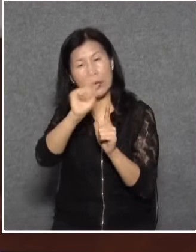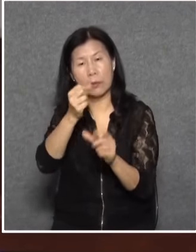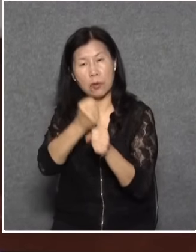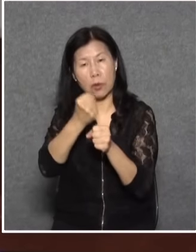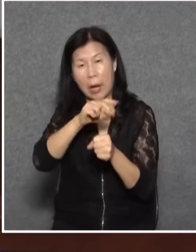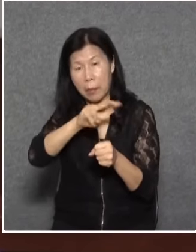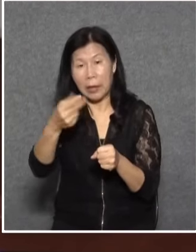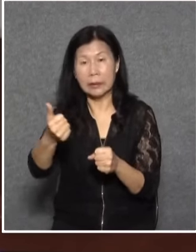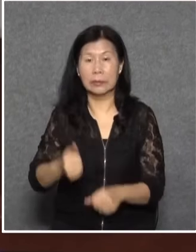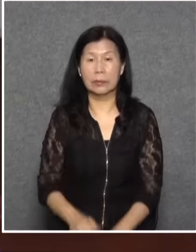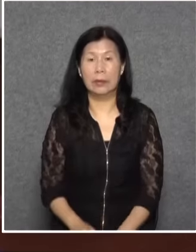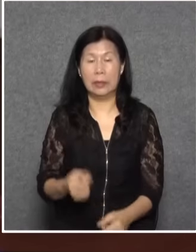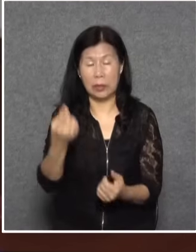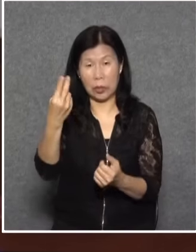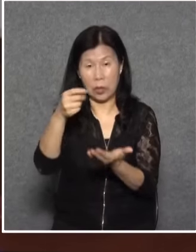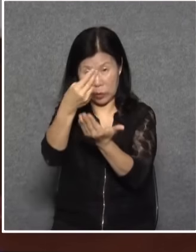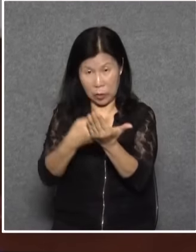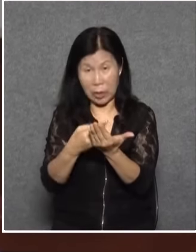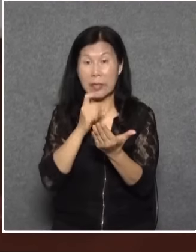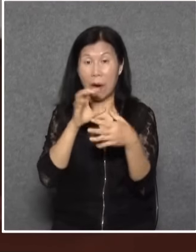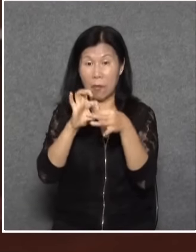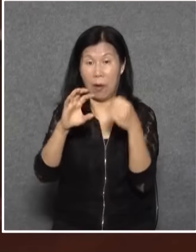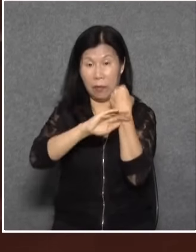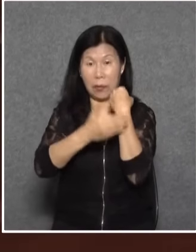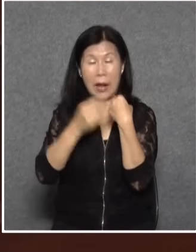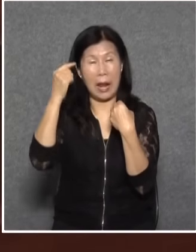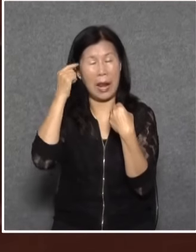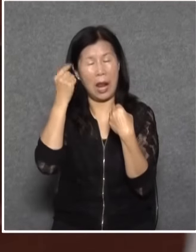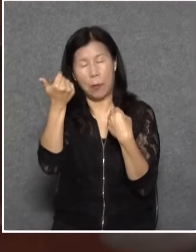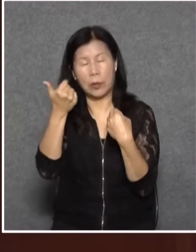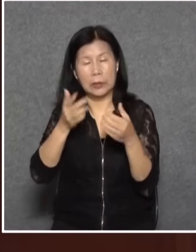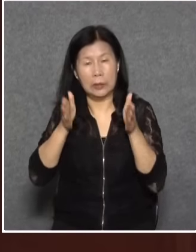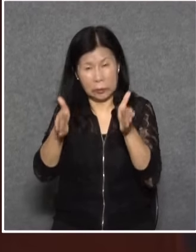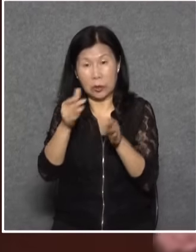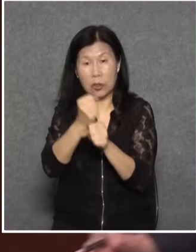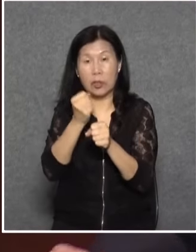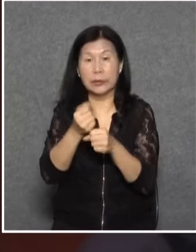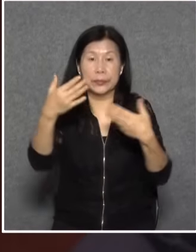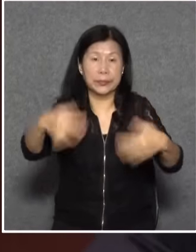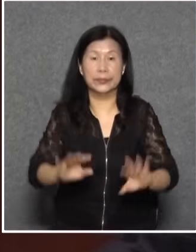你即係草擬啲相關法律嘅時候咧，即係用多啲腦啦，嚇，係咁啊。